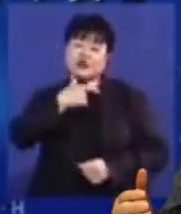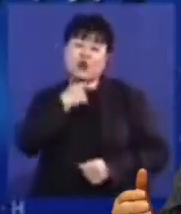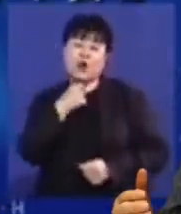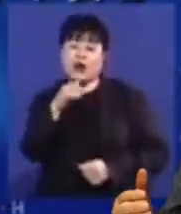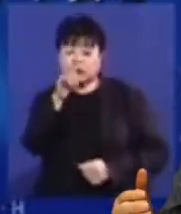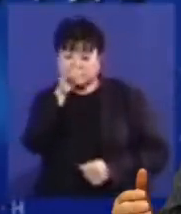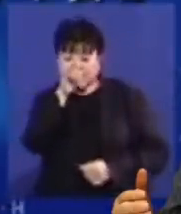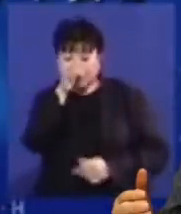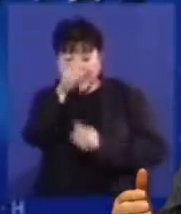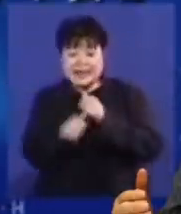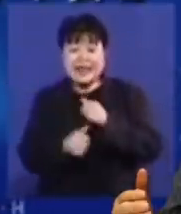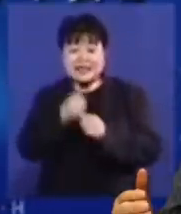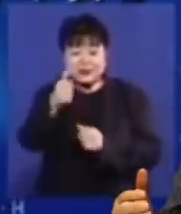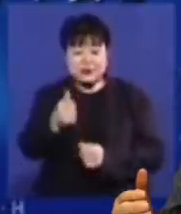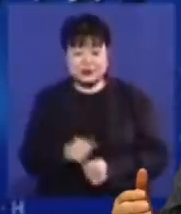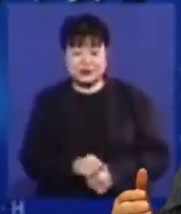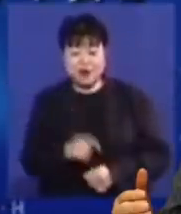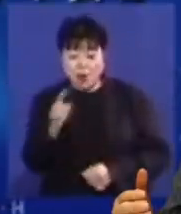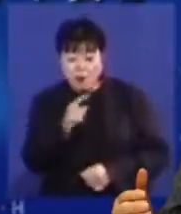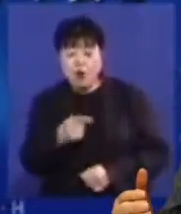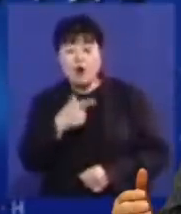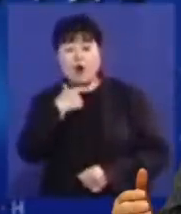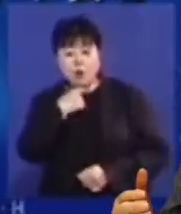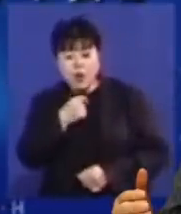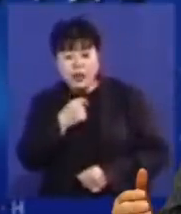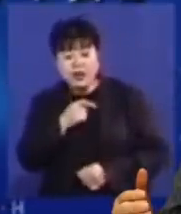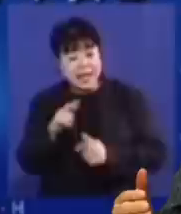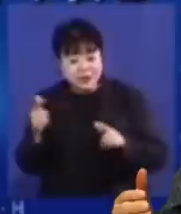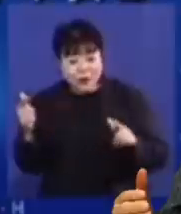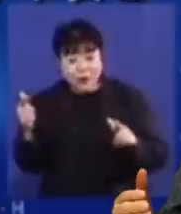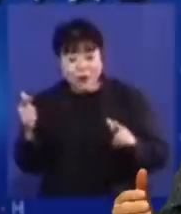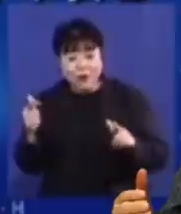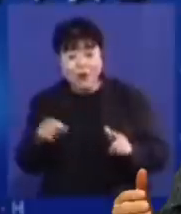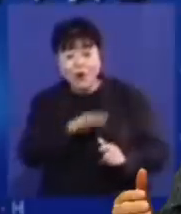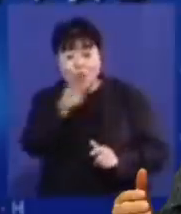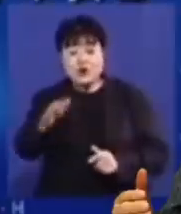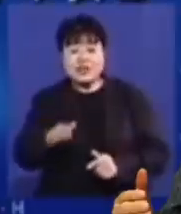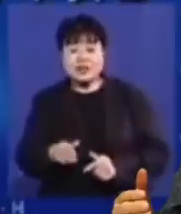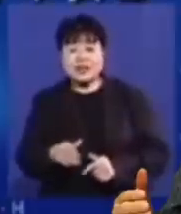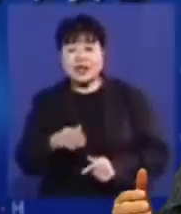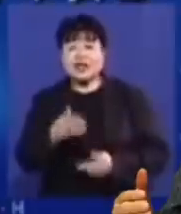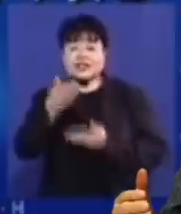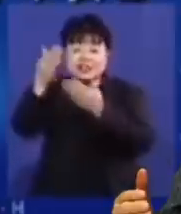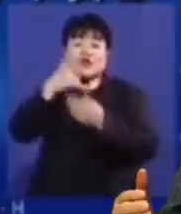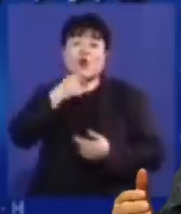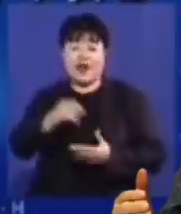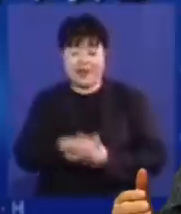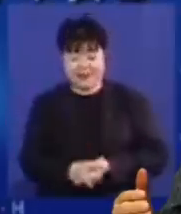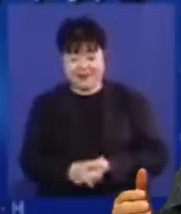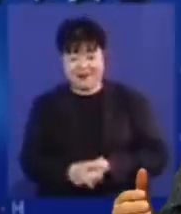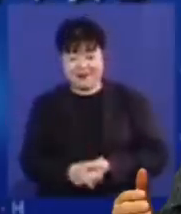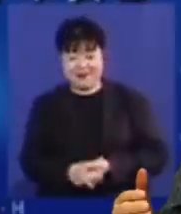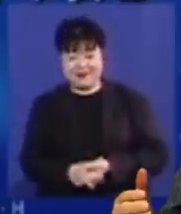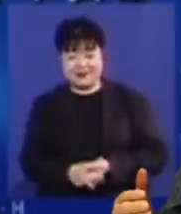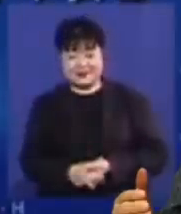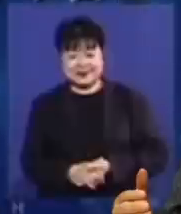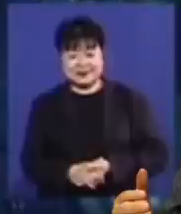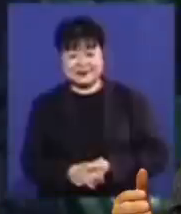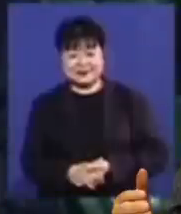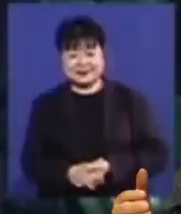원하십니다. 하나님은 우리에게 무엇을 원하는 것이 아니고 우리를 원하십니다.